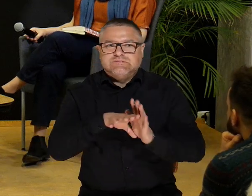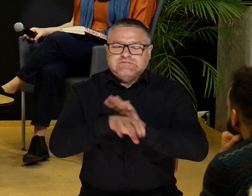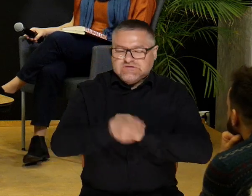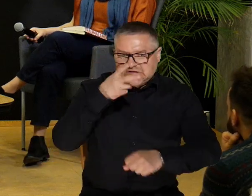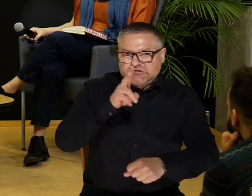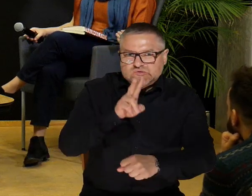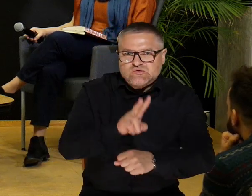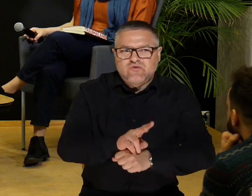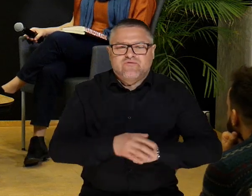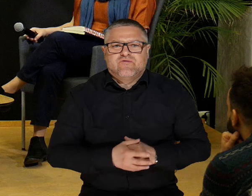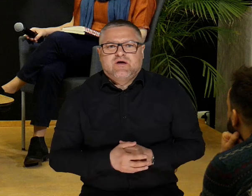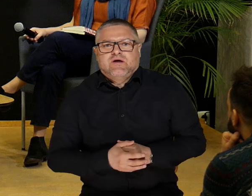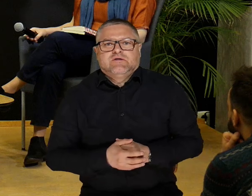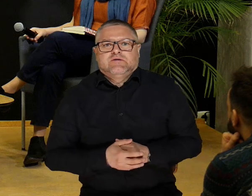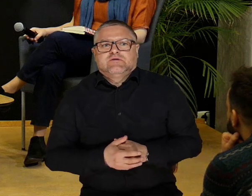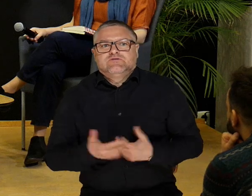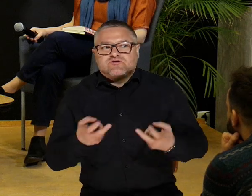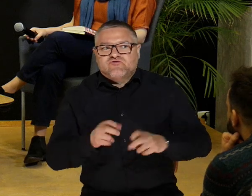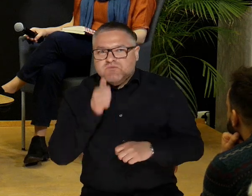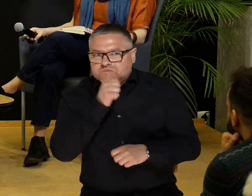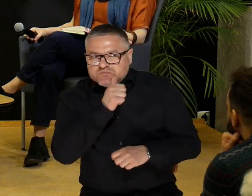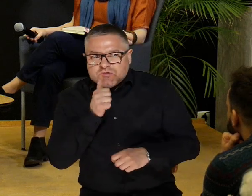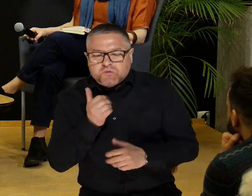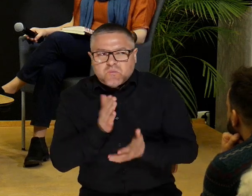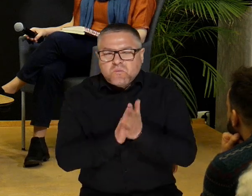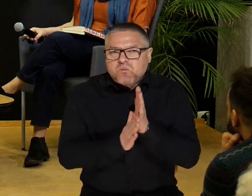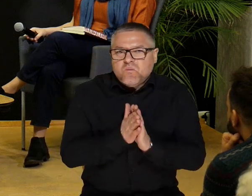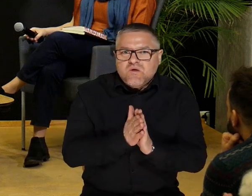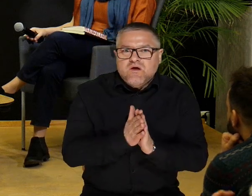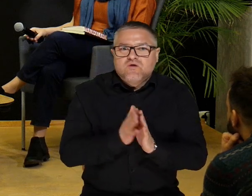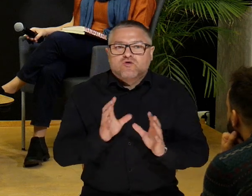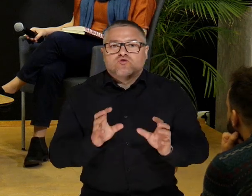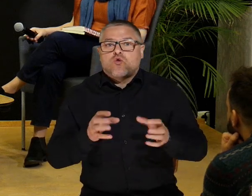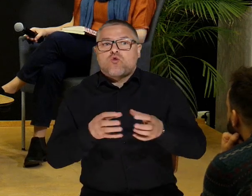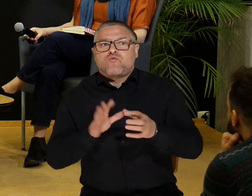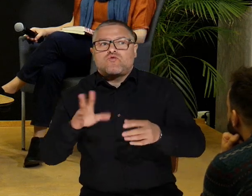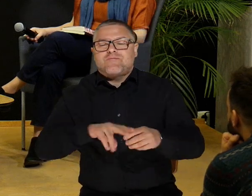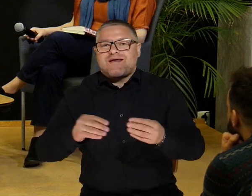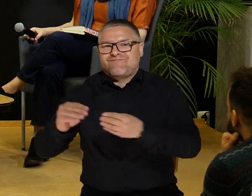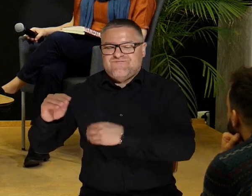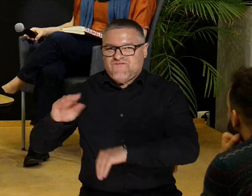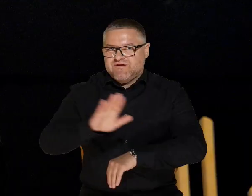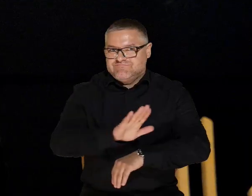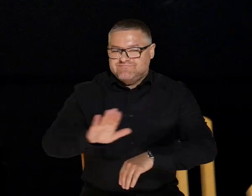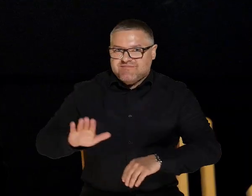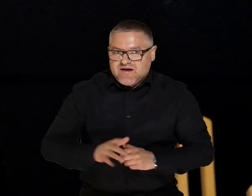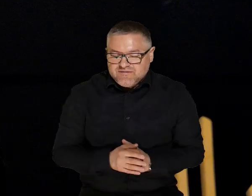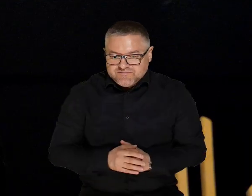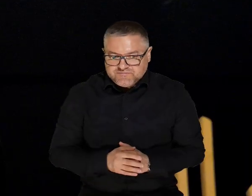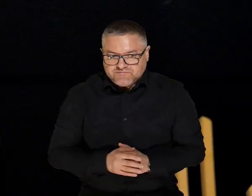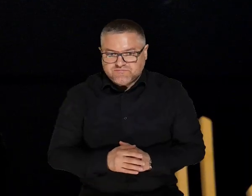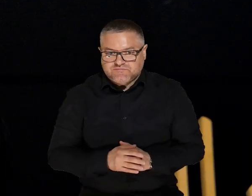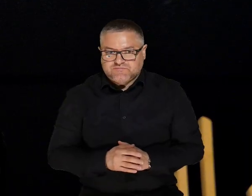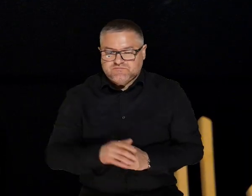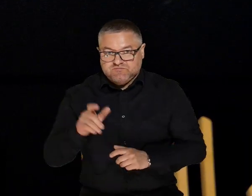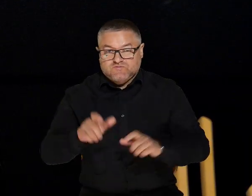zaufanie, czy skłaniać do wiary w teorie spiskowe, to widzimy głównie właśnie w tych grupach mniejszościowych, więc podejrzewam, że tak będzie właśnie z ofiarami,